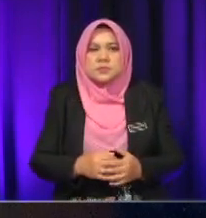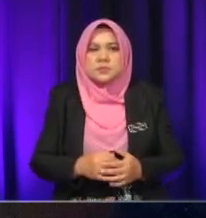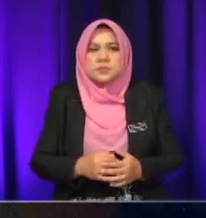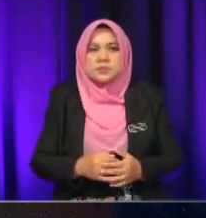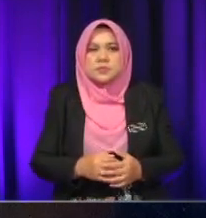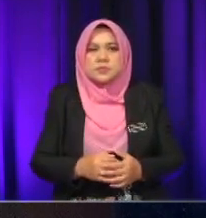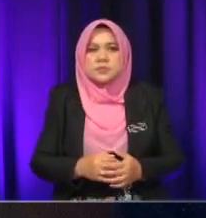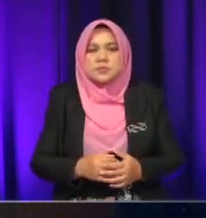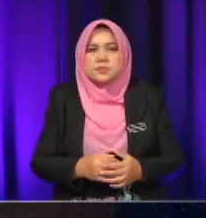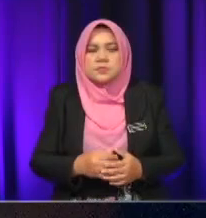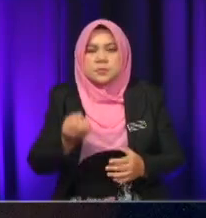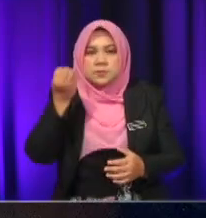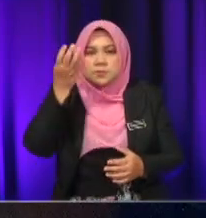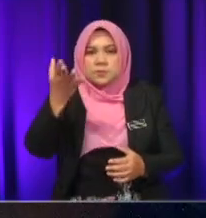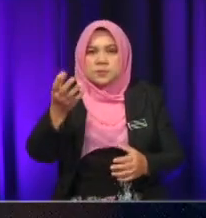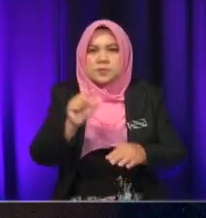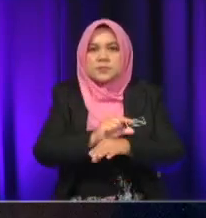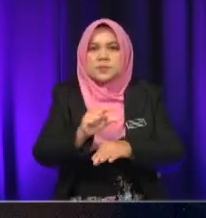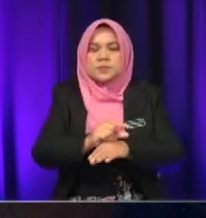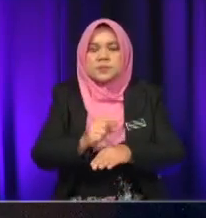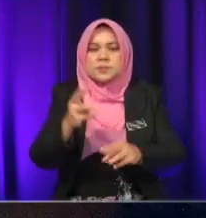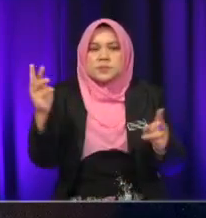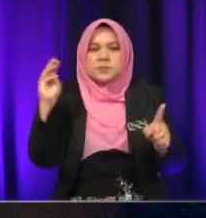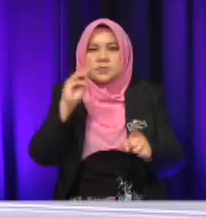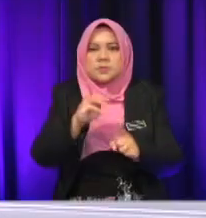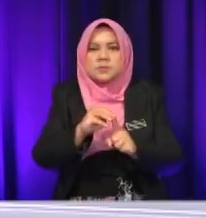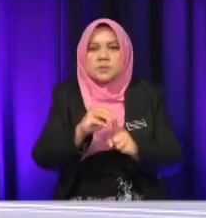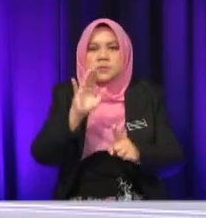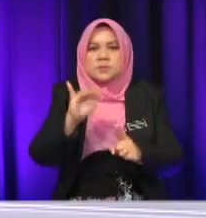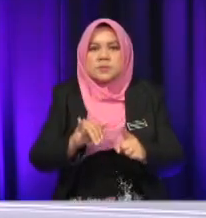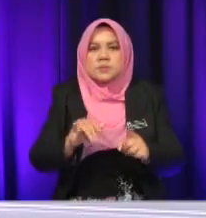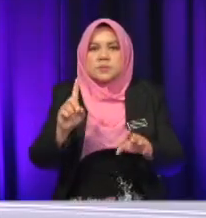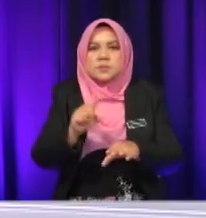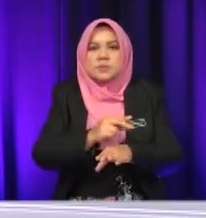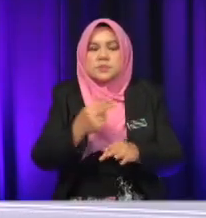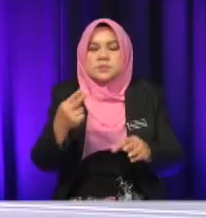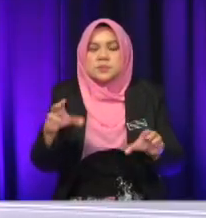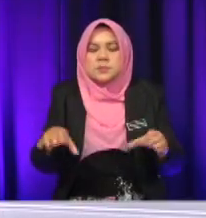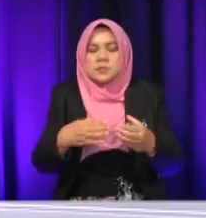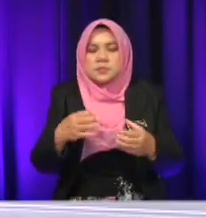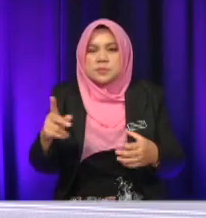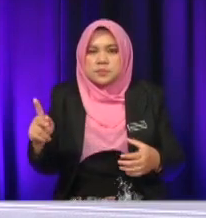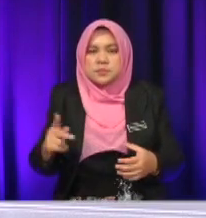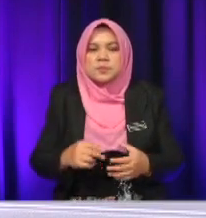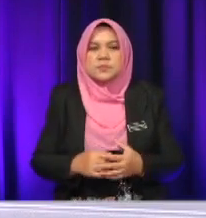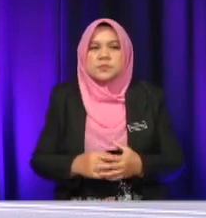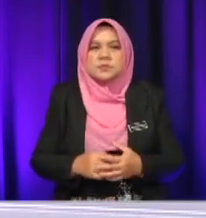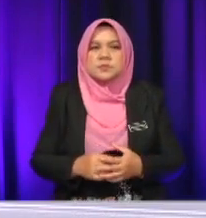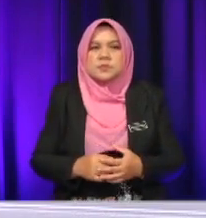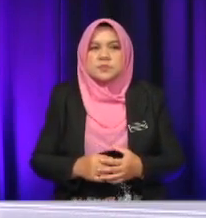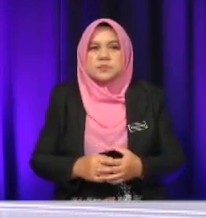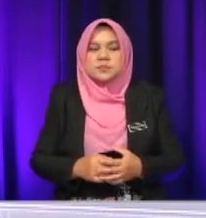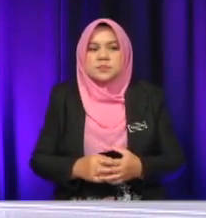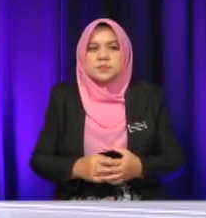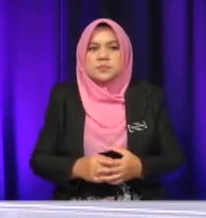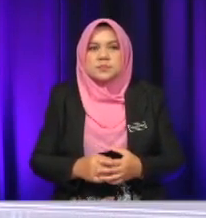Kaedah ini dipilih untuk memberitahu pengguna maklumat produk yang dihasilkan. Okey. Betul. Dan justifikasinya